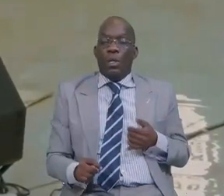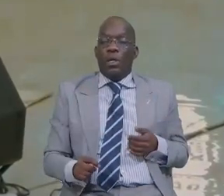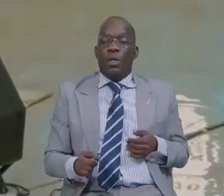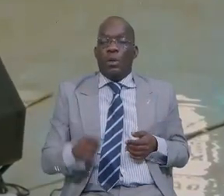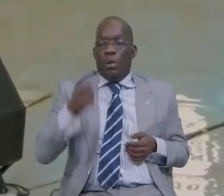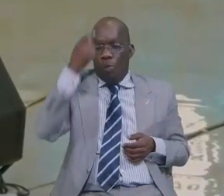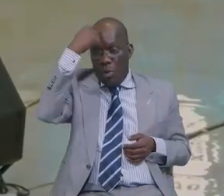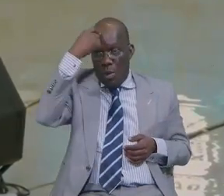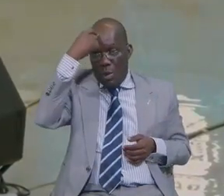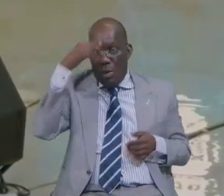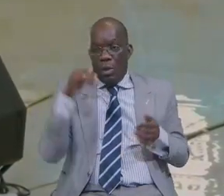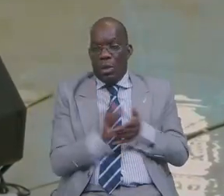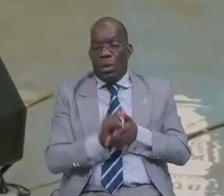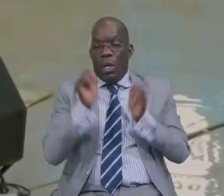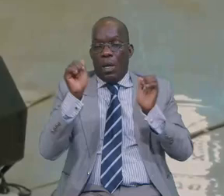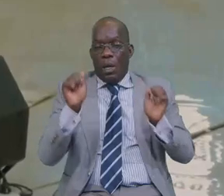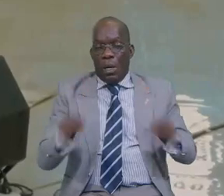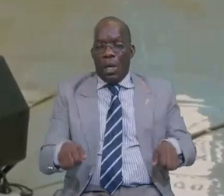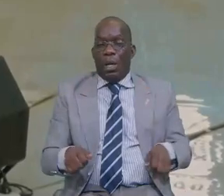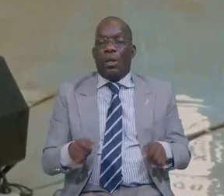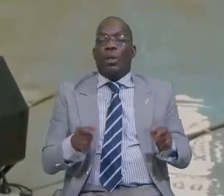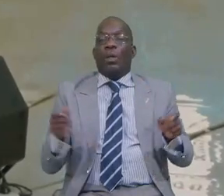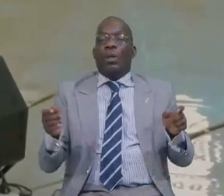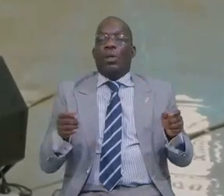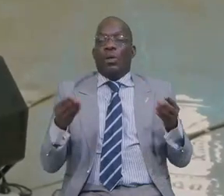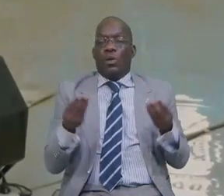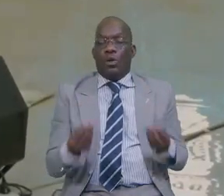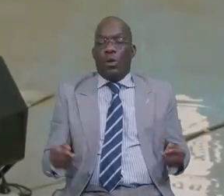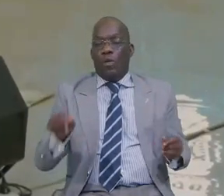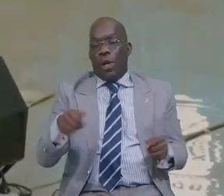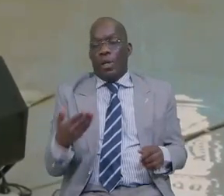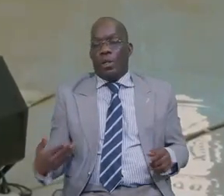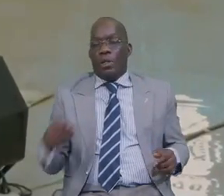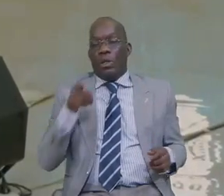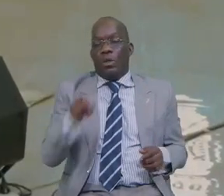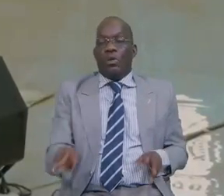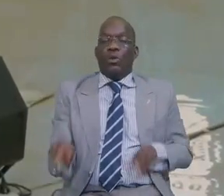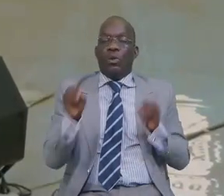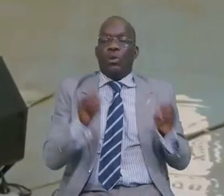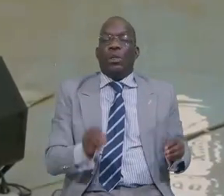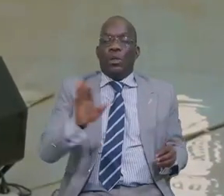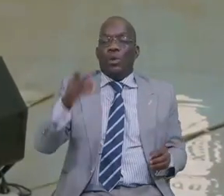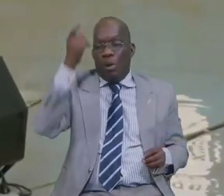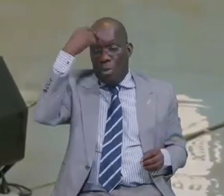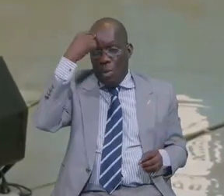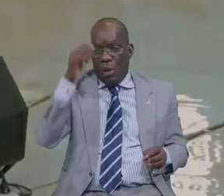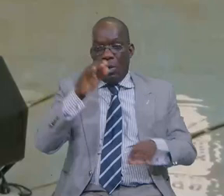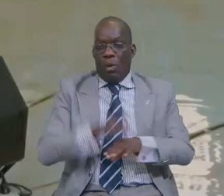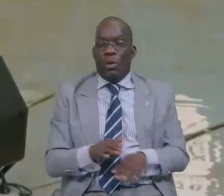Est le cerveau qui peut gérer toutes choses sur lesquelles tu te fixes. Les gens